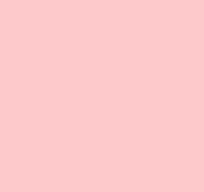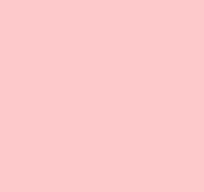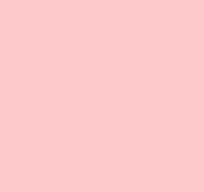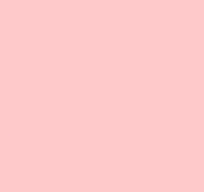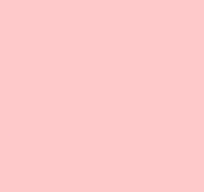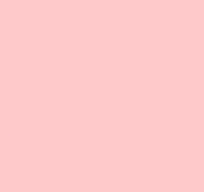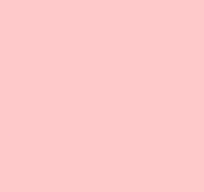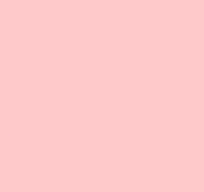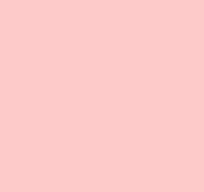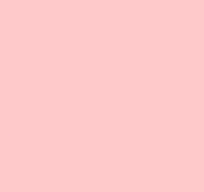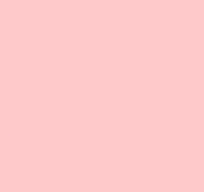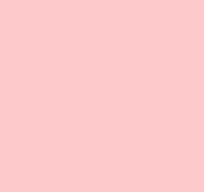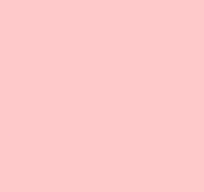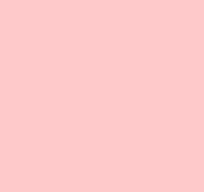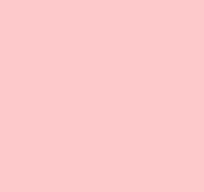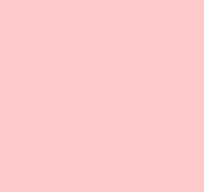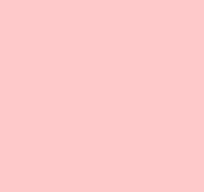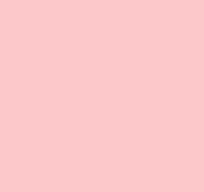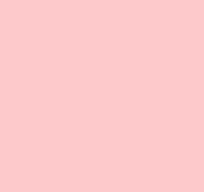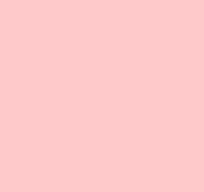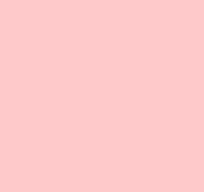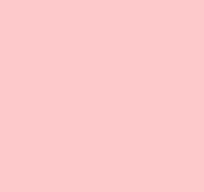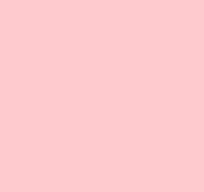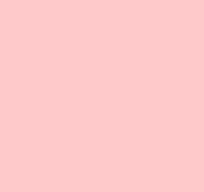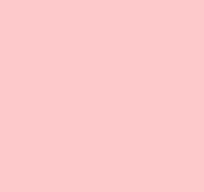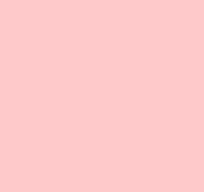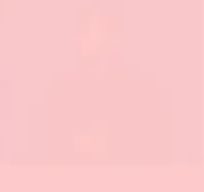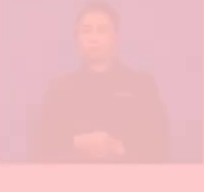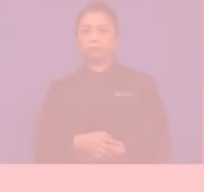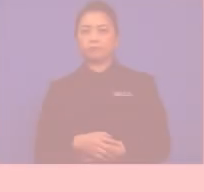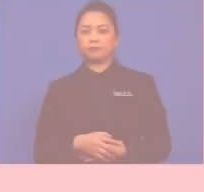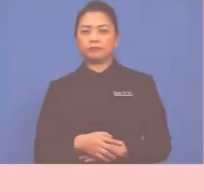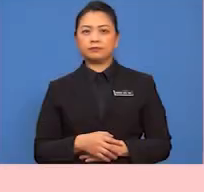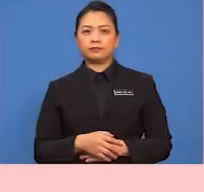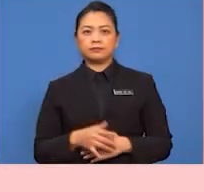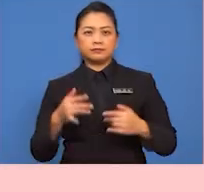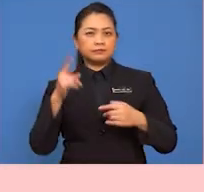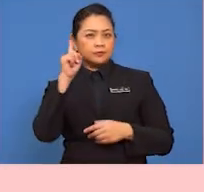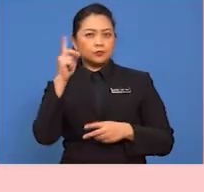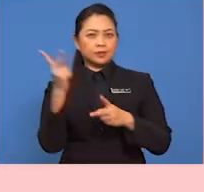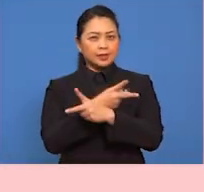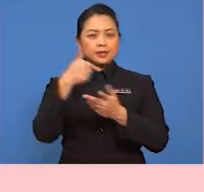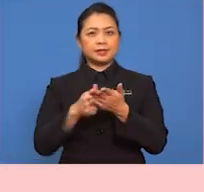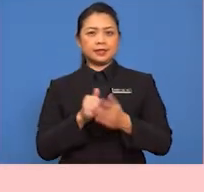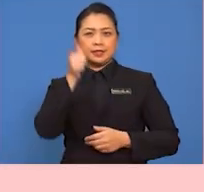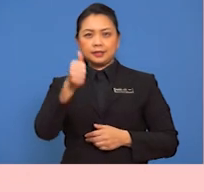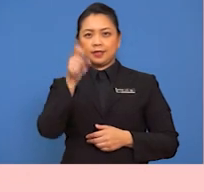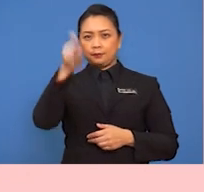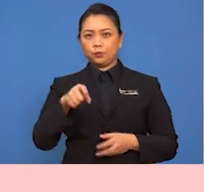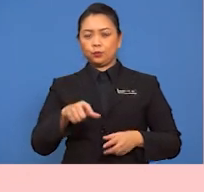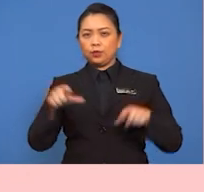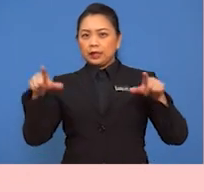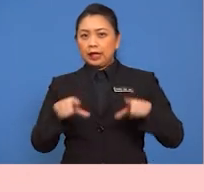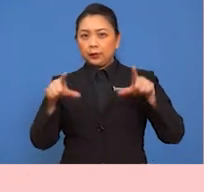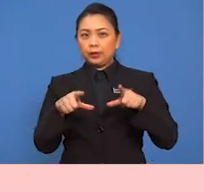3, darab 8, 13 Sekali lagi, anda perlu